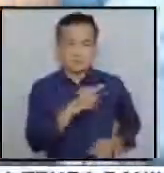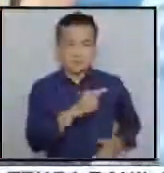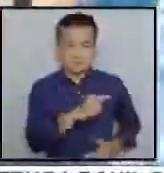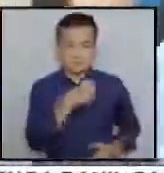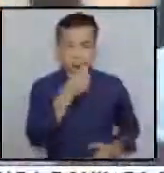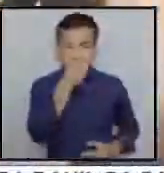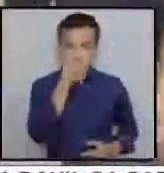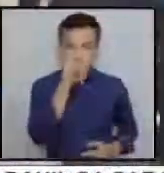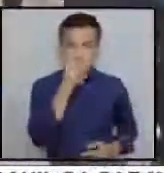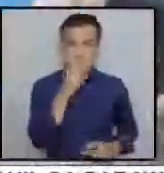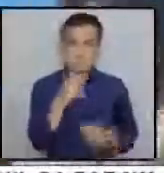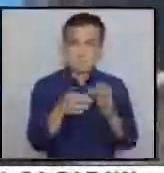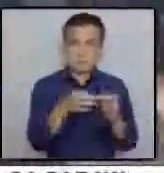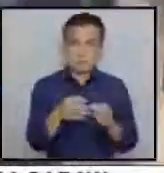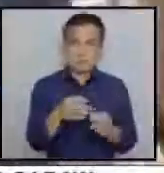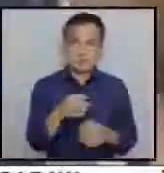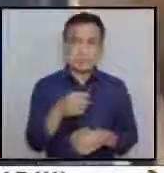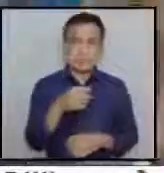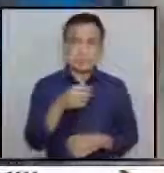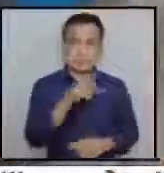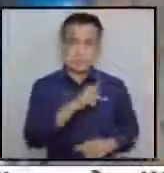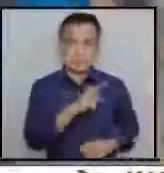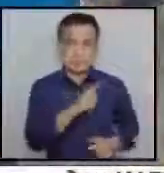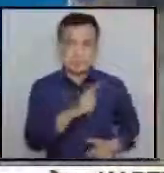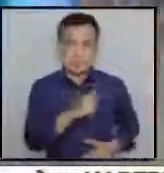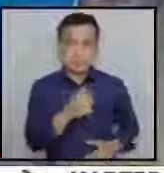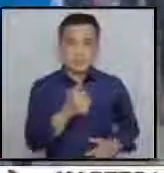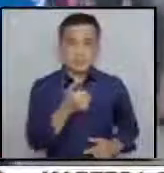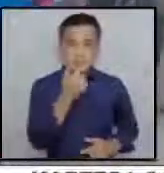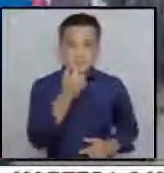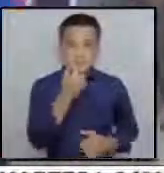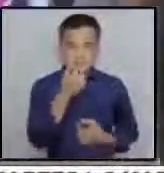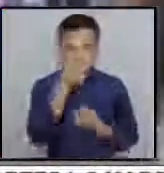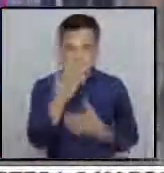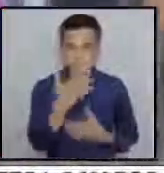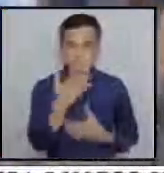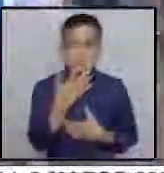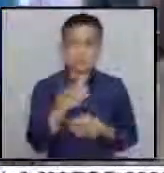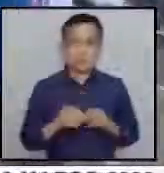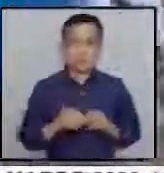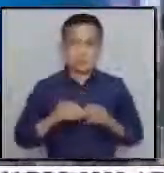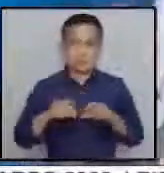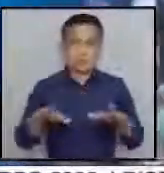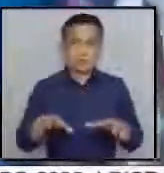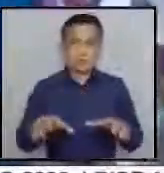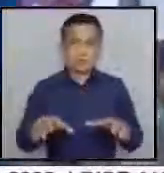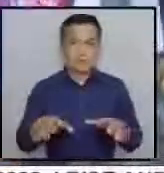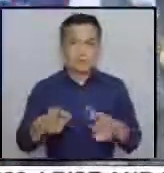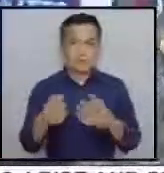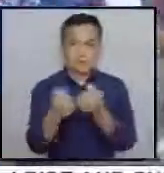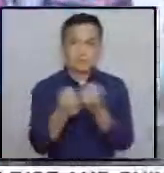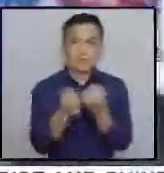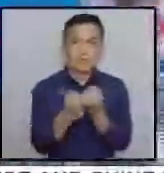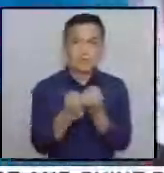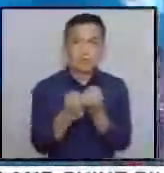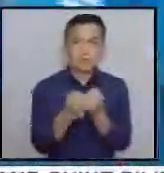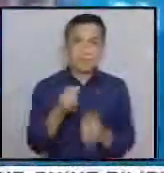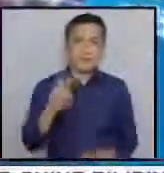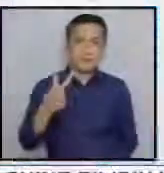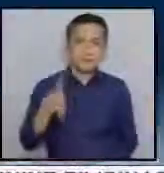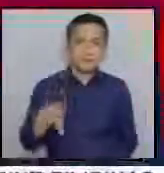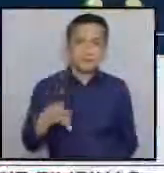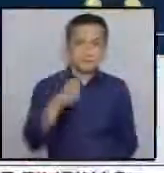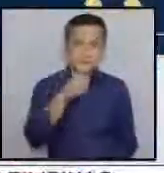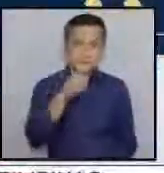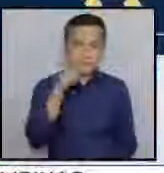Senator Panfilo Lacson ang umano'y maling impormasyon na ipinapakalat ng ilang taga-suporta ni Vice President Lenny